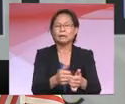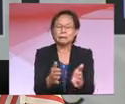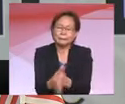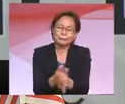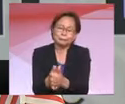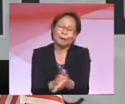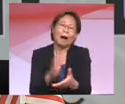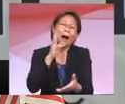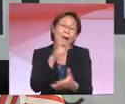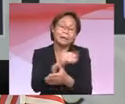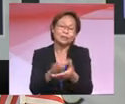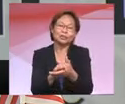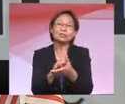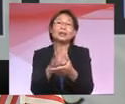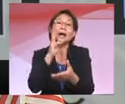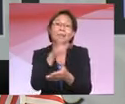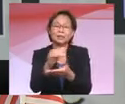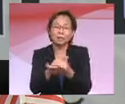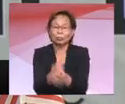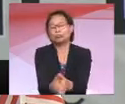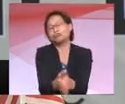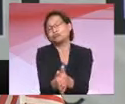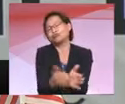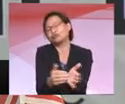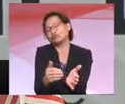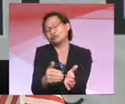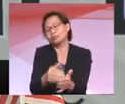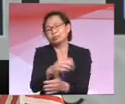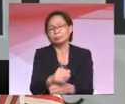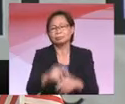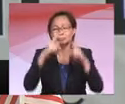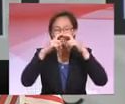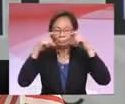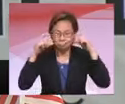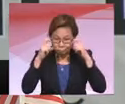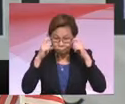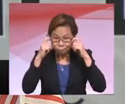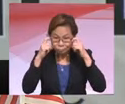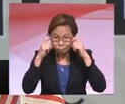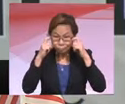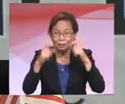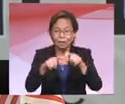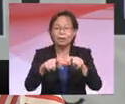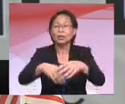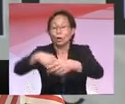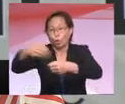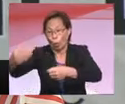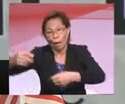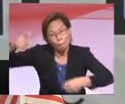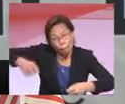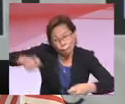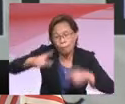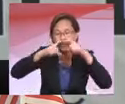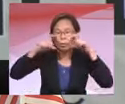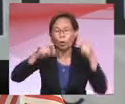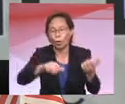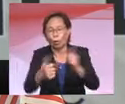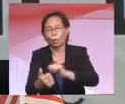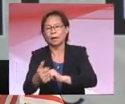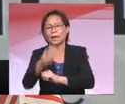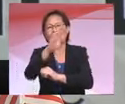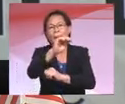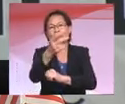tangan dengan air dan sabun, memakai alat pelitup muka di tempat awam yang telah diwajibkan oleh pihak